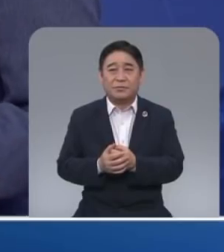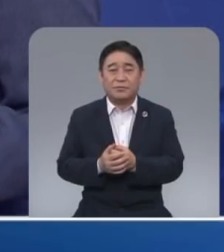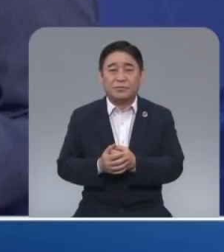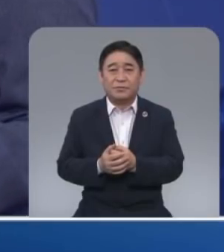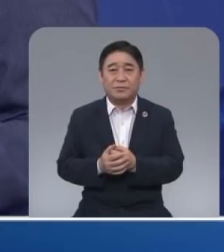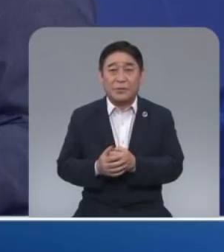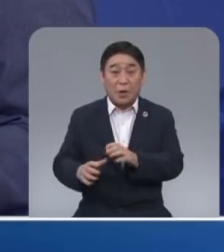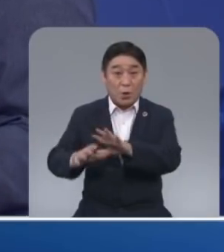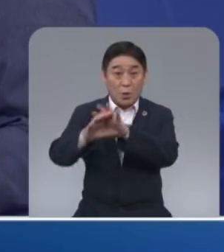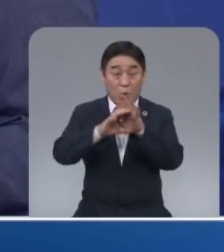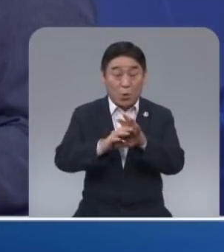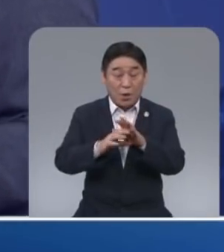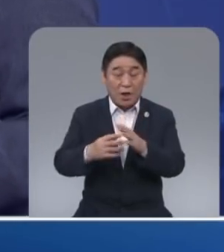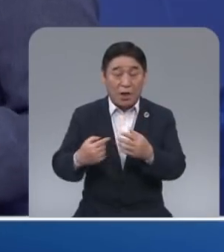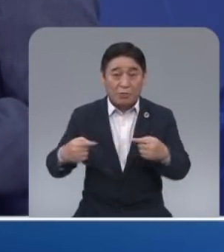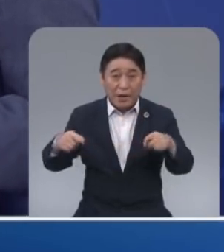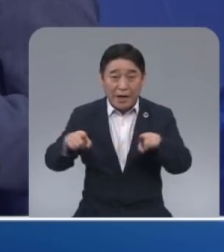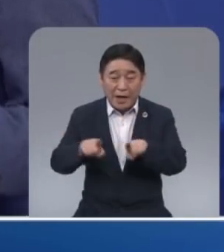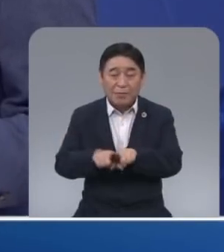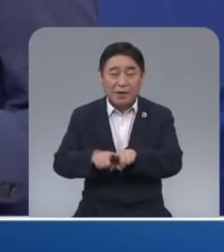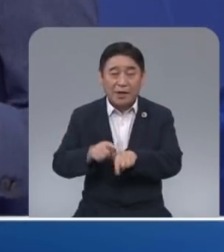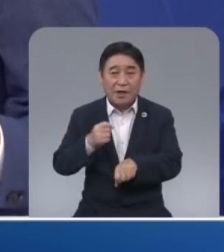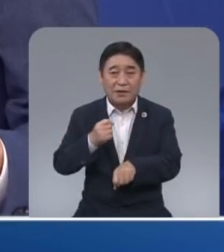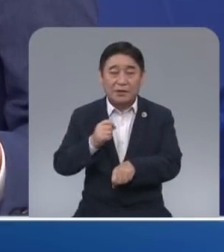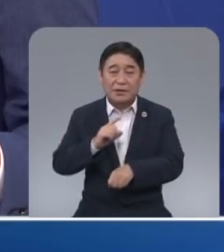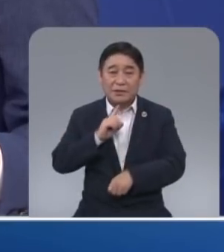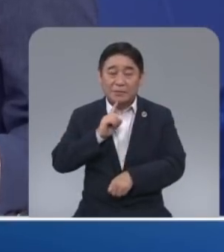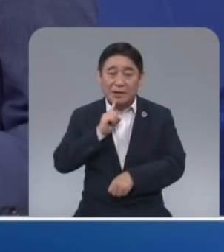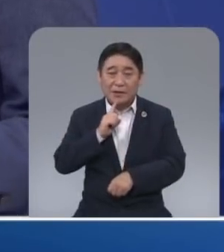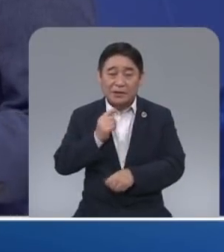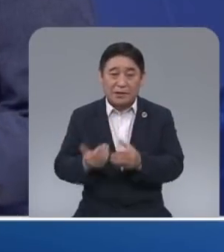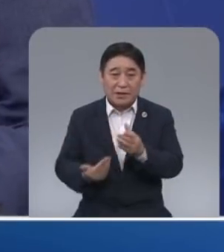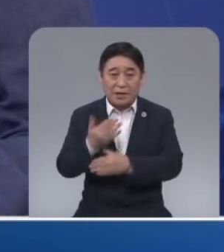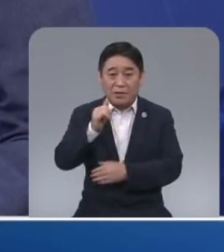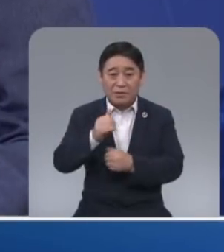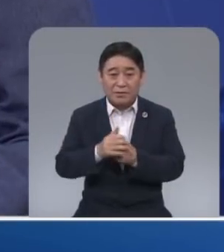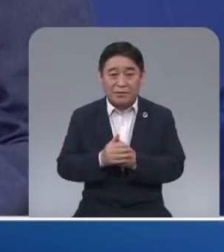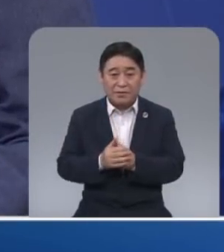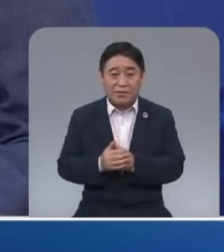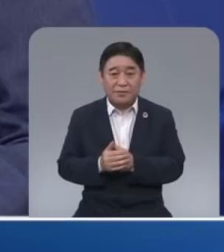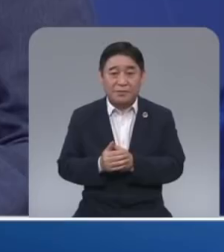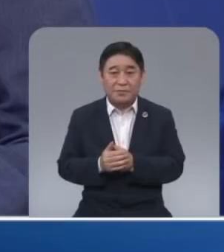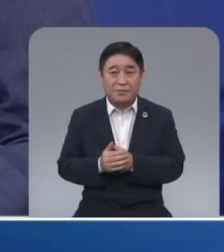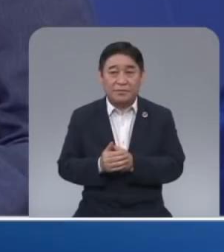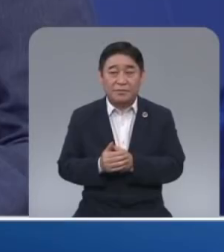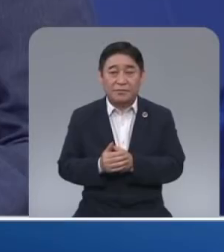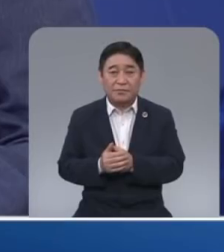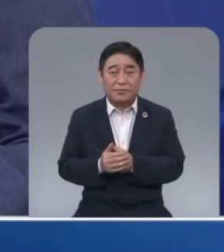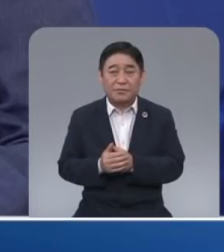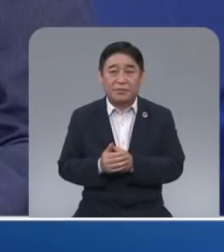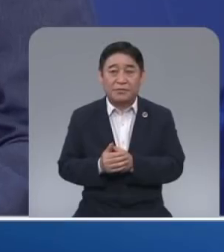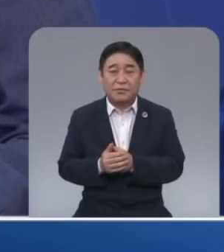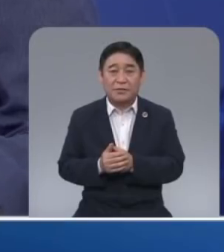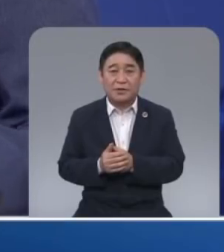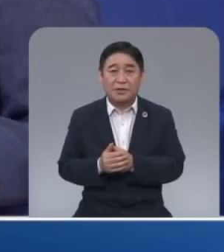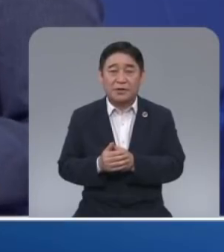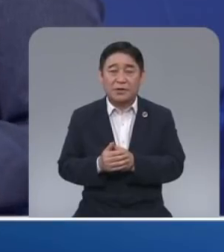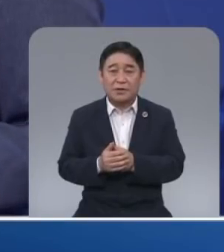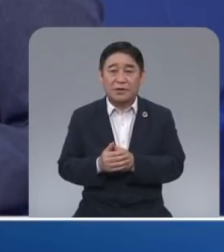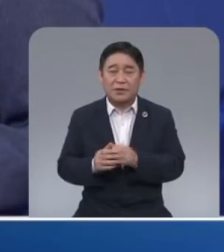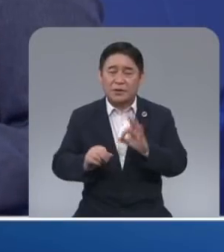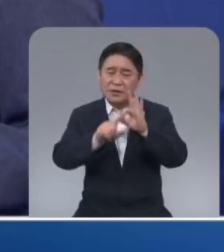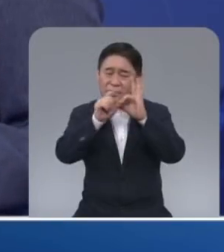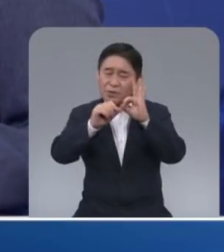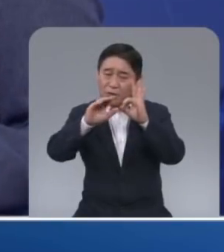이제 그 코로나와의 공존, 위드 코로나에 대해서 지금 이제 이야기가 꾸준히 좀 나오고 있지 않습니까? 다음 달 말부터 이 부분에 대한